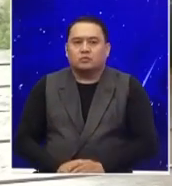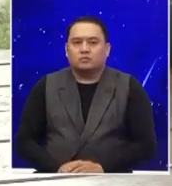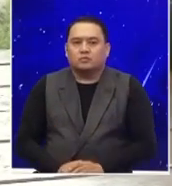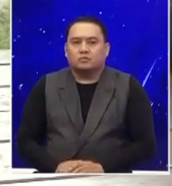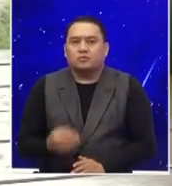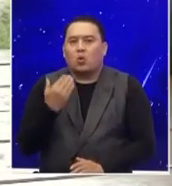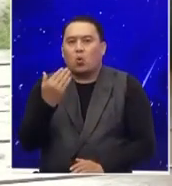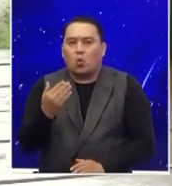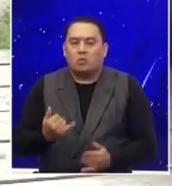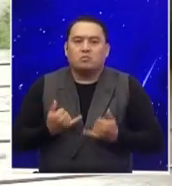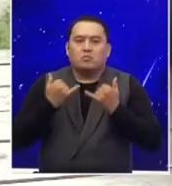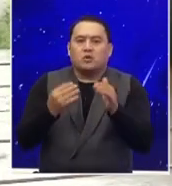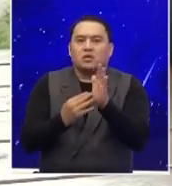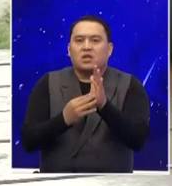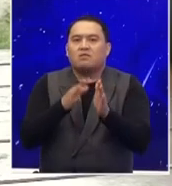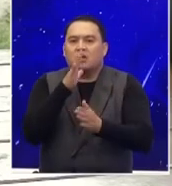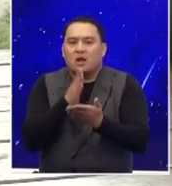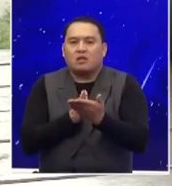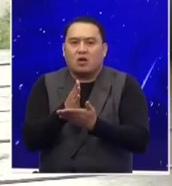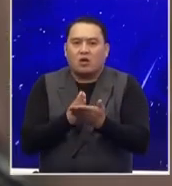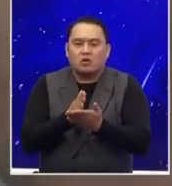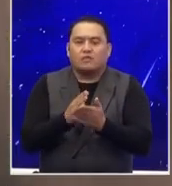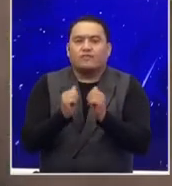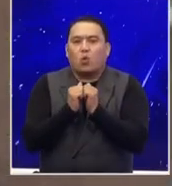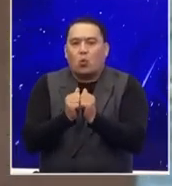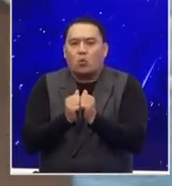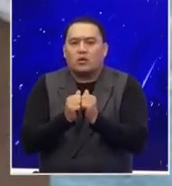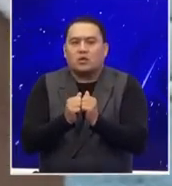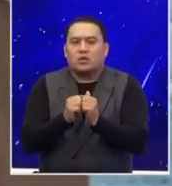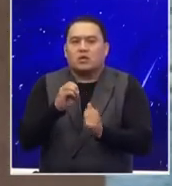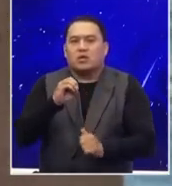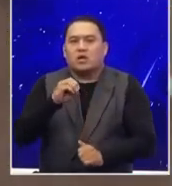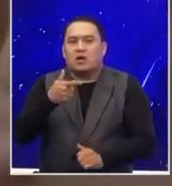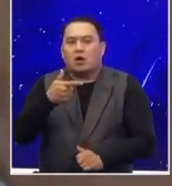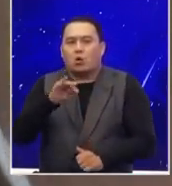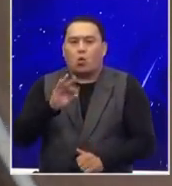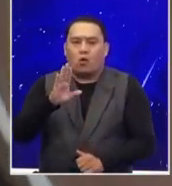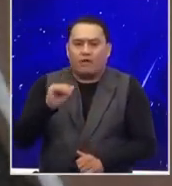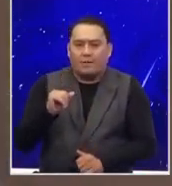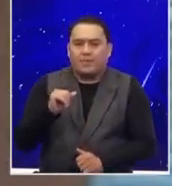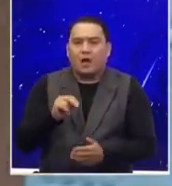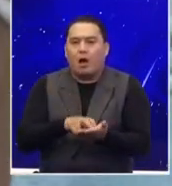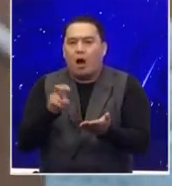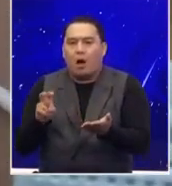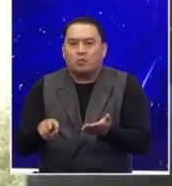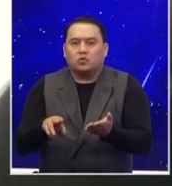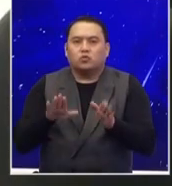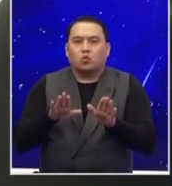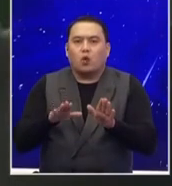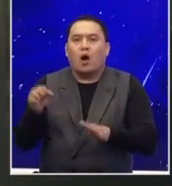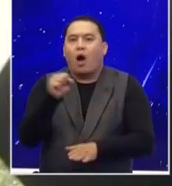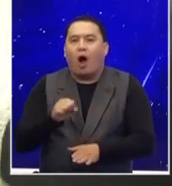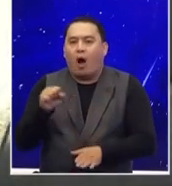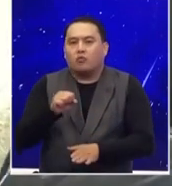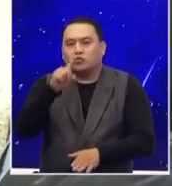Александр Никитенко посвятил 9 лет своей жизни христианской организации свидетелей Иеговы. Покинуть общину мужчине удалось в августе